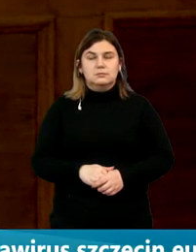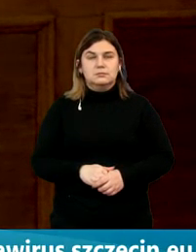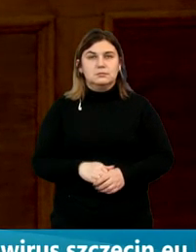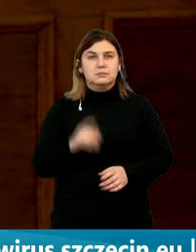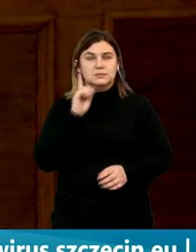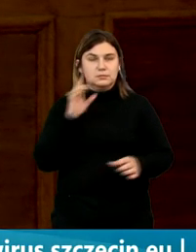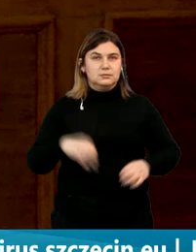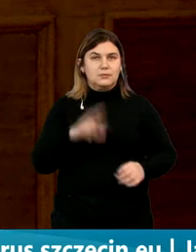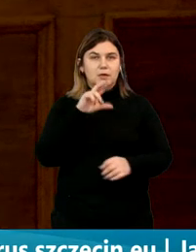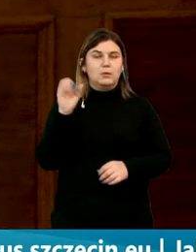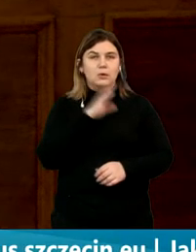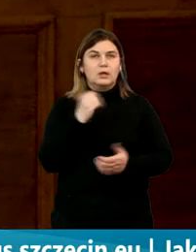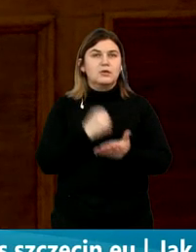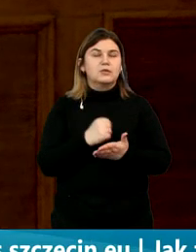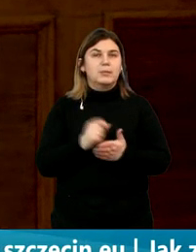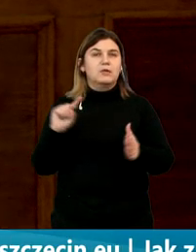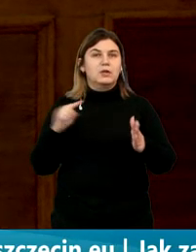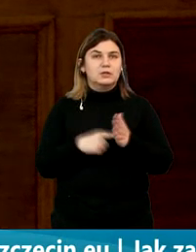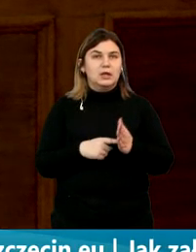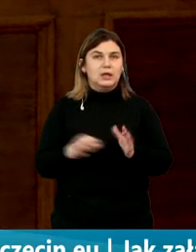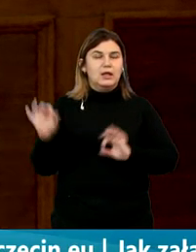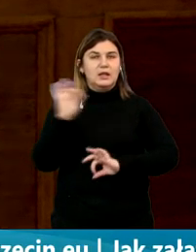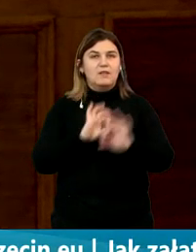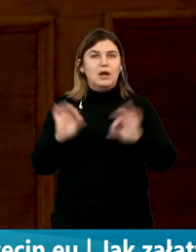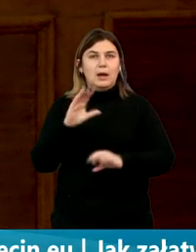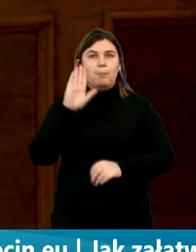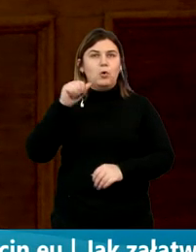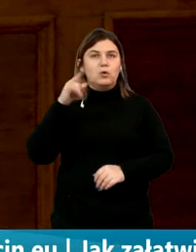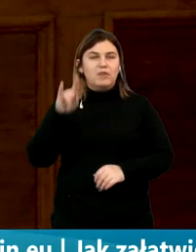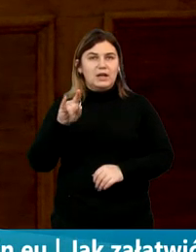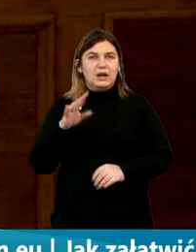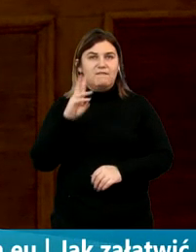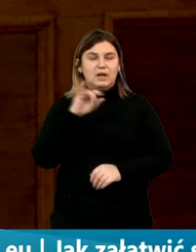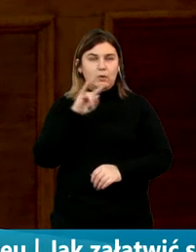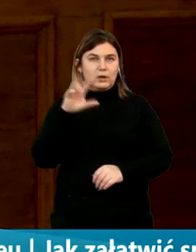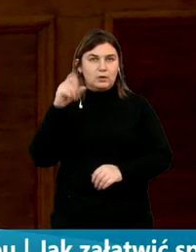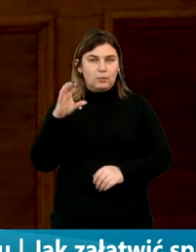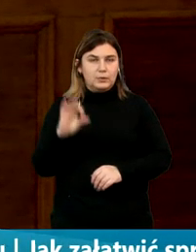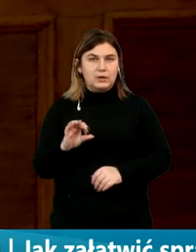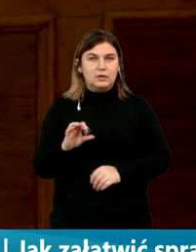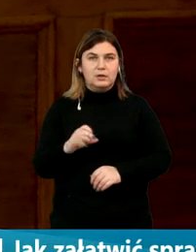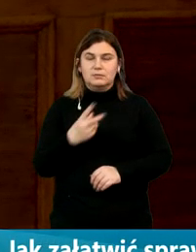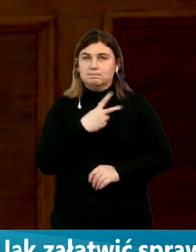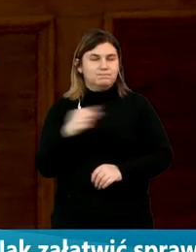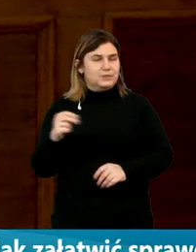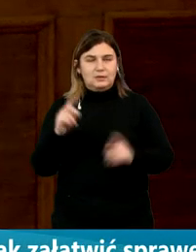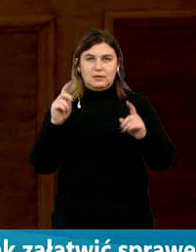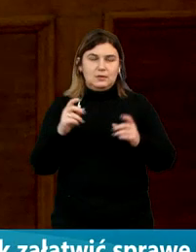Pan Łukasz pyta, czy sprawa dotycząca rewitalizacji bulwarów po stronie Wałów Chrobrego się ruszyła? Panie Łukaszu, nie ruszyła się